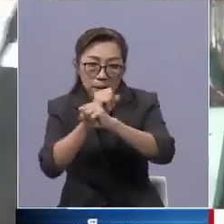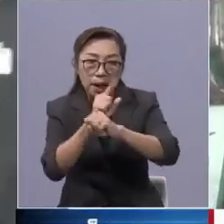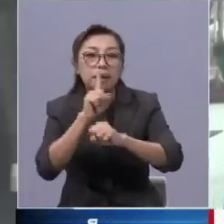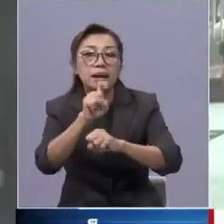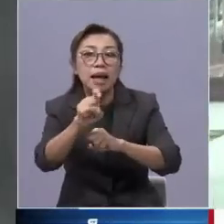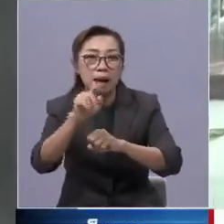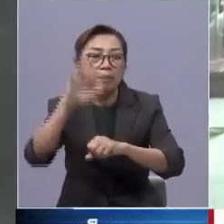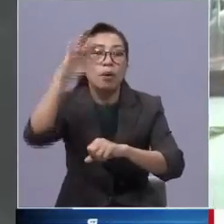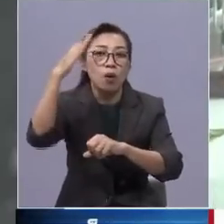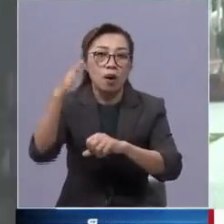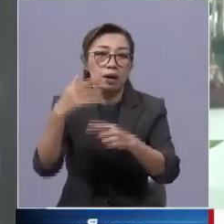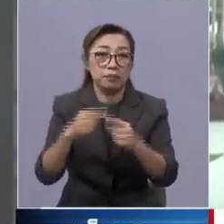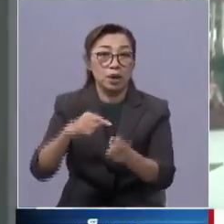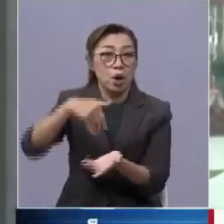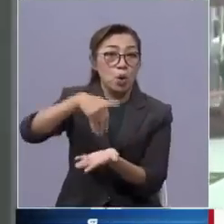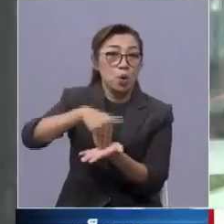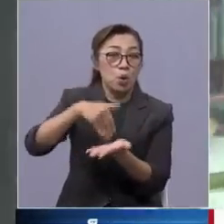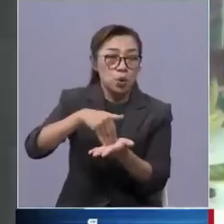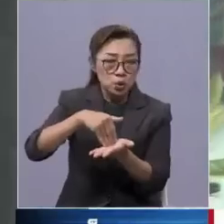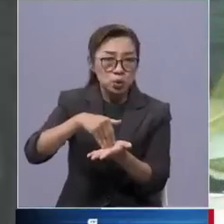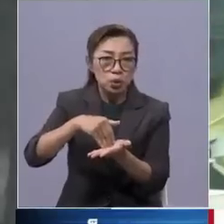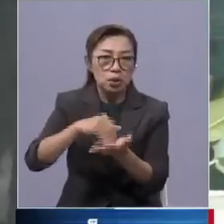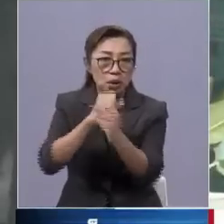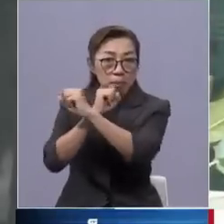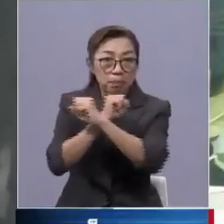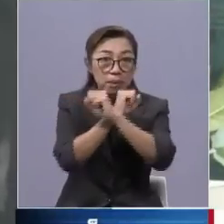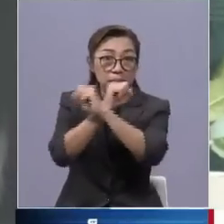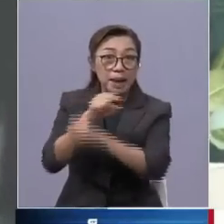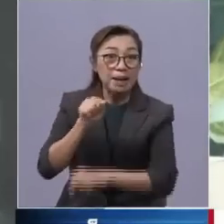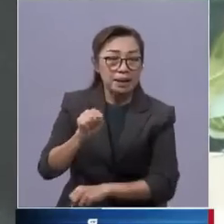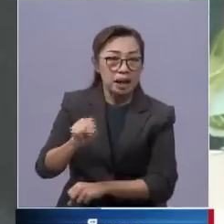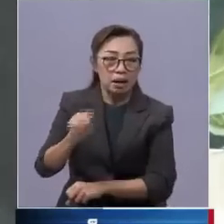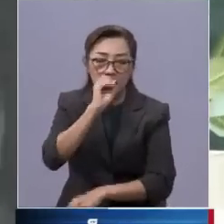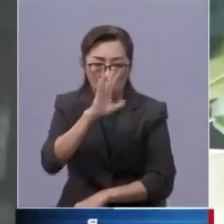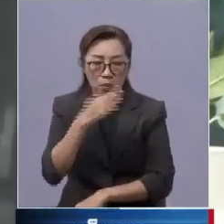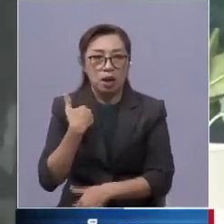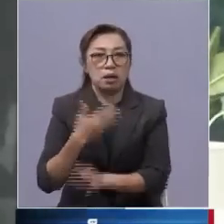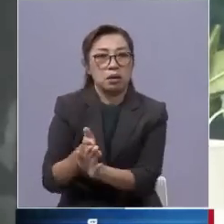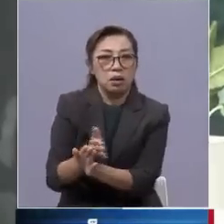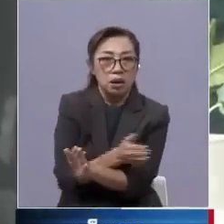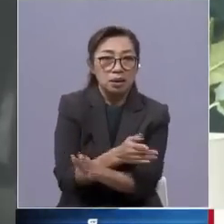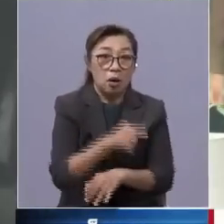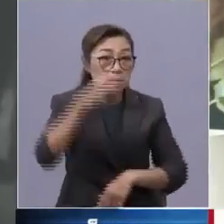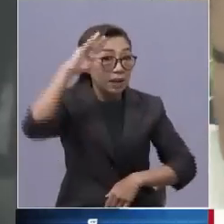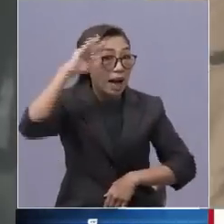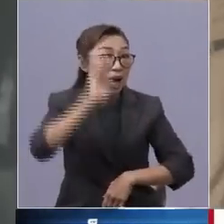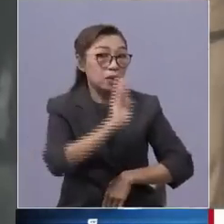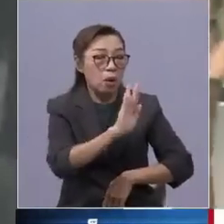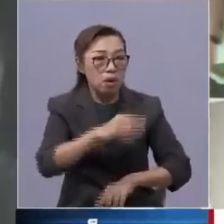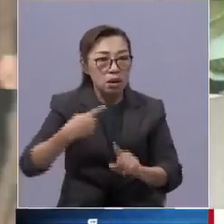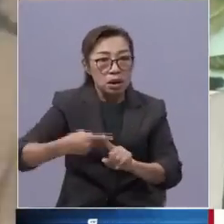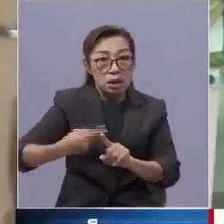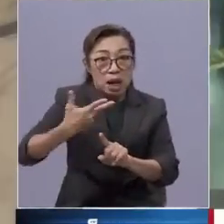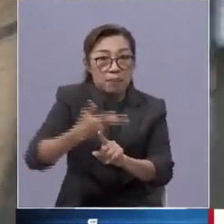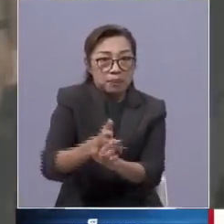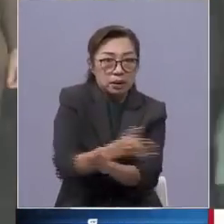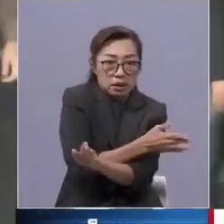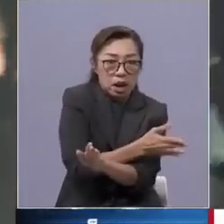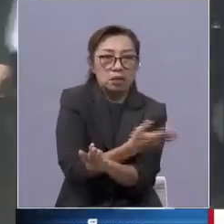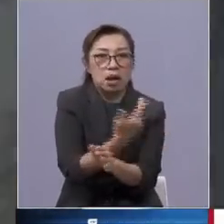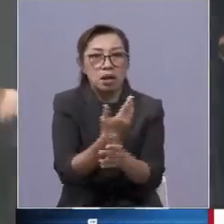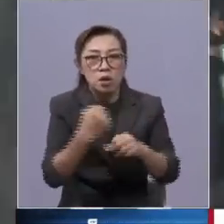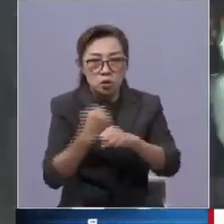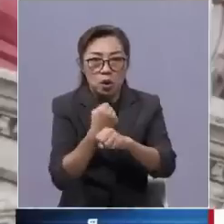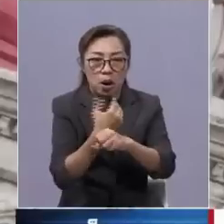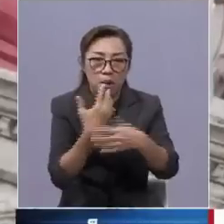การรักษาความปลอดภัยยังเปิดเผยด้วยนะครับว่าได้จัดทีมรักษาความปลอดภัยซักซ้อมกันมาอย่างที่ว่า3เดือนก่อนมีการปรับเปลี่ยนงบประมาณประจำปี